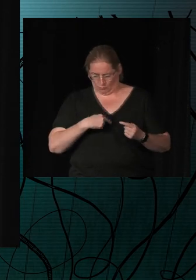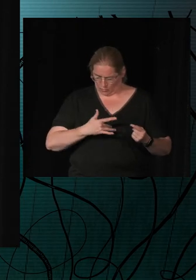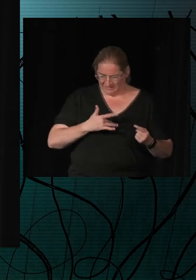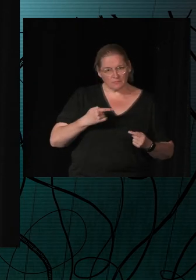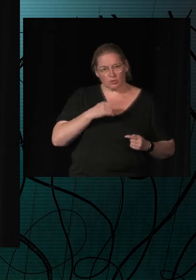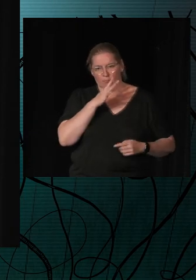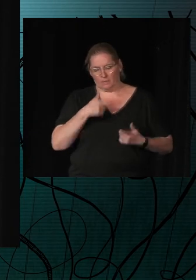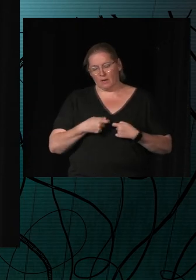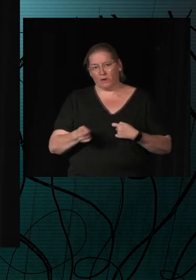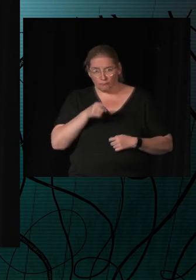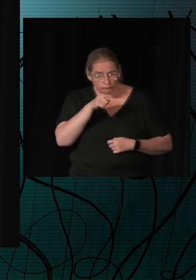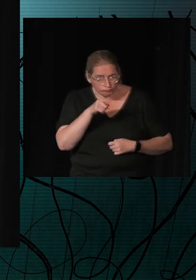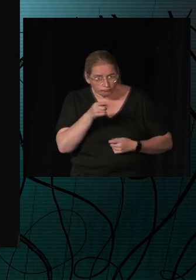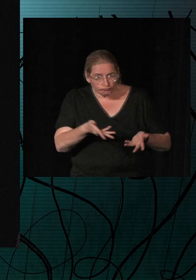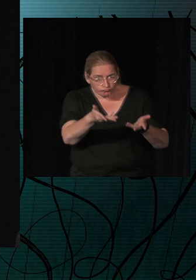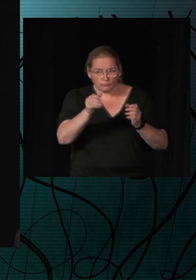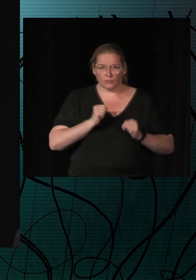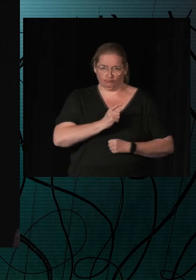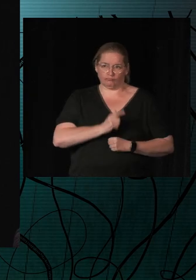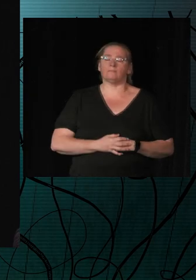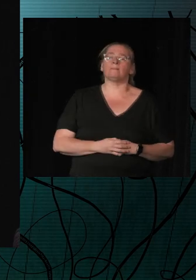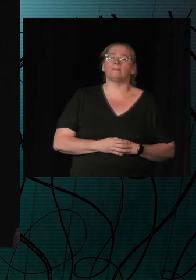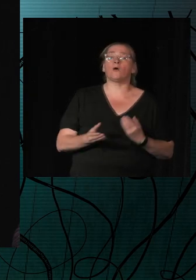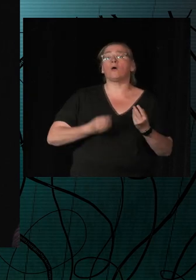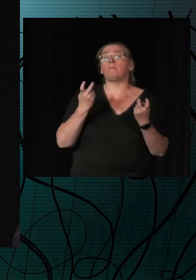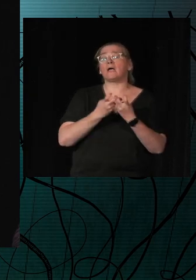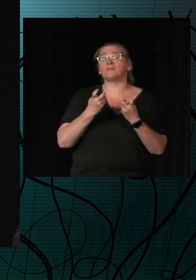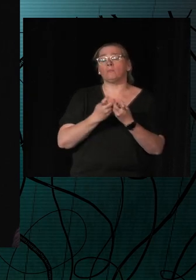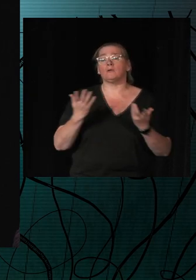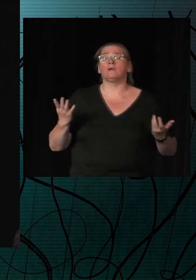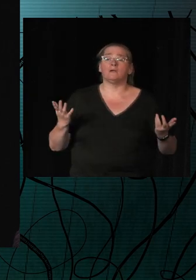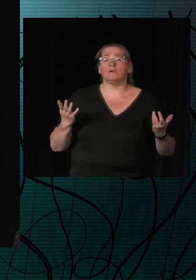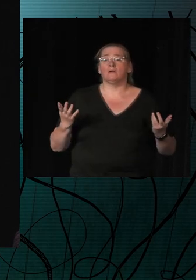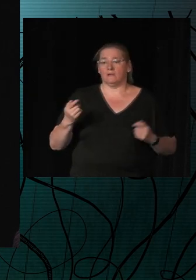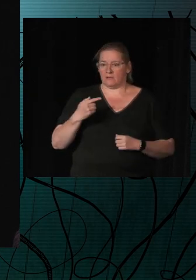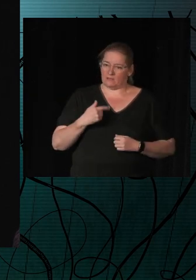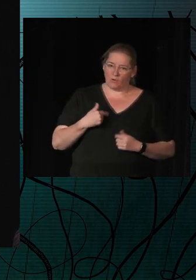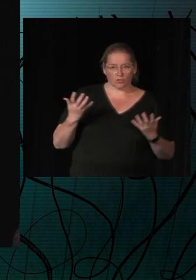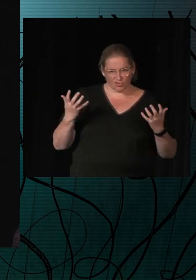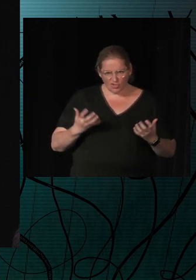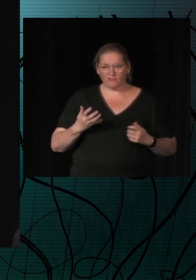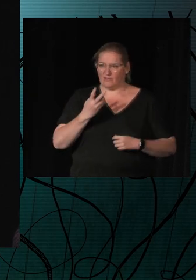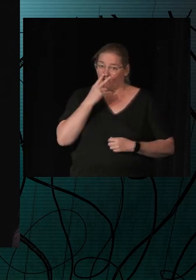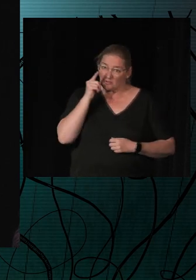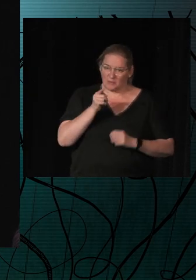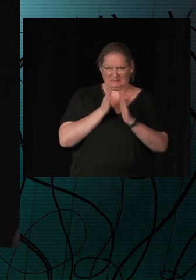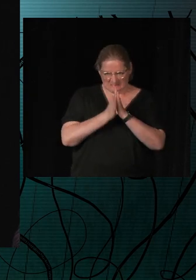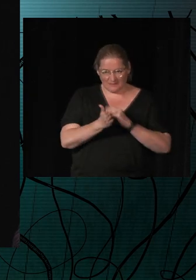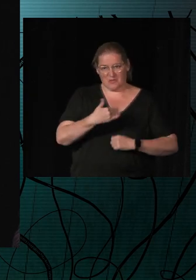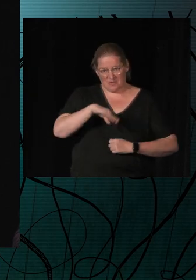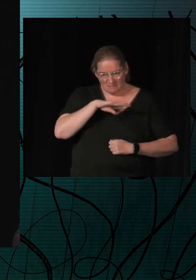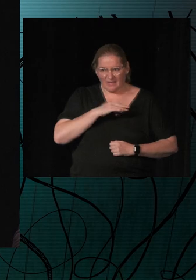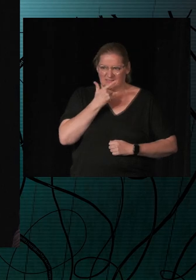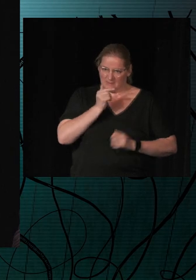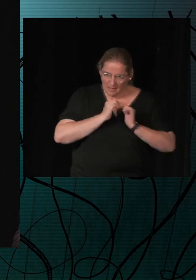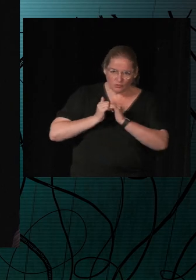y jouer mais par contre bah si si ça te dit on le fait ou alors aussi simplement j'ai envie de te voir le streamer parce que je pense que ça peut être très sympa de le faire avec tout